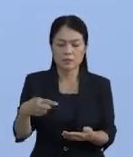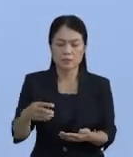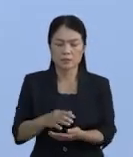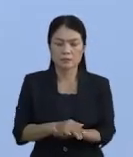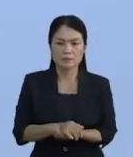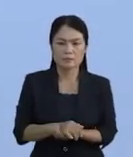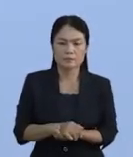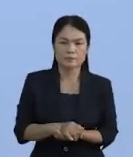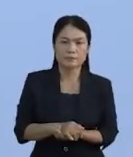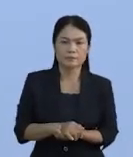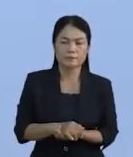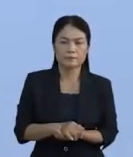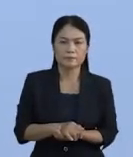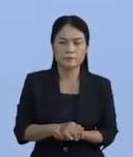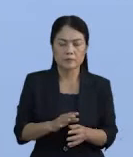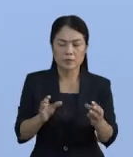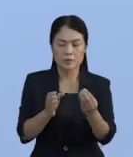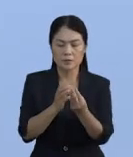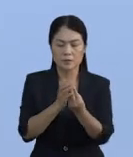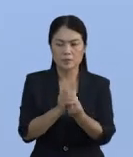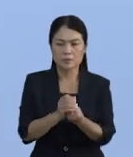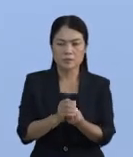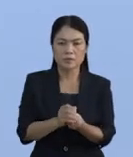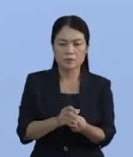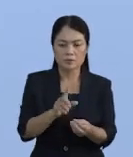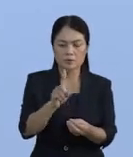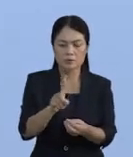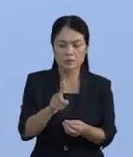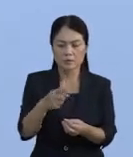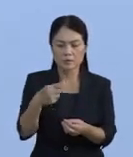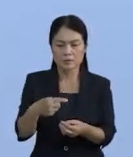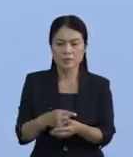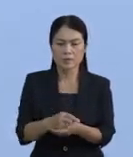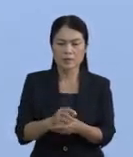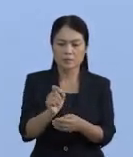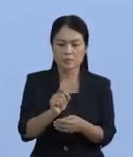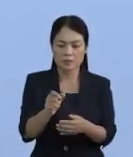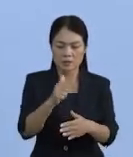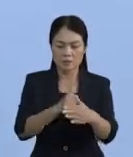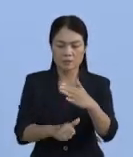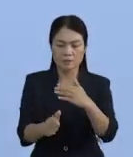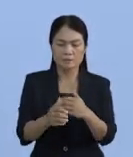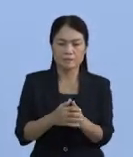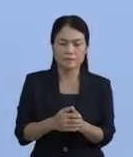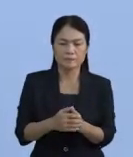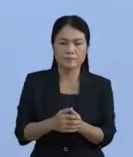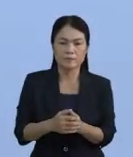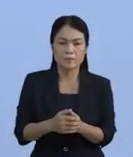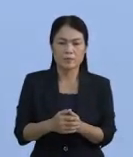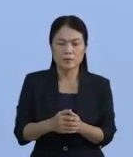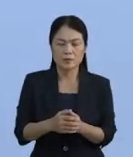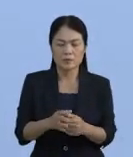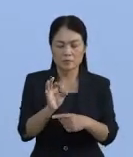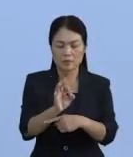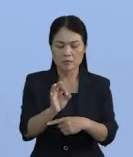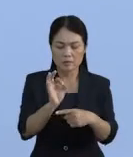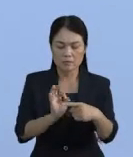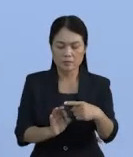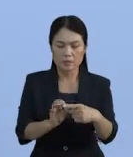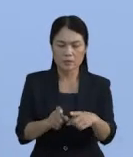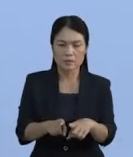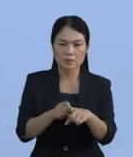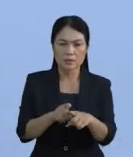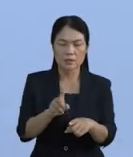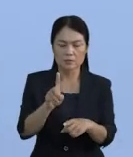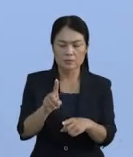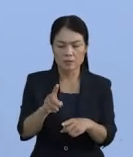và cứ chùm nuốt muối mùi bòn chẳng khiến cho xe khang cáo chia bảo phía tu dụ phía là cứ